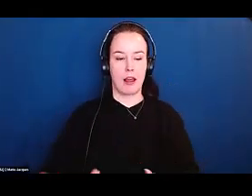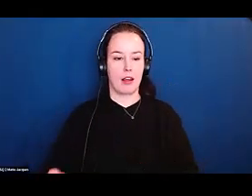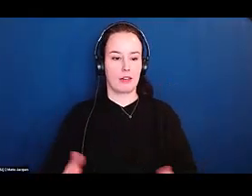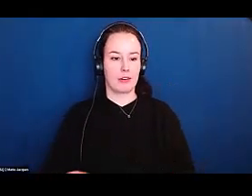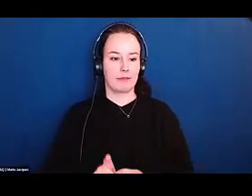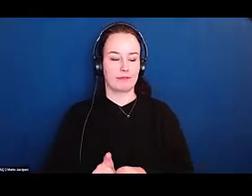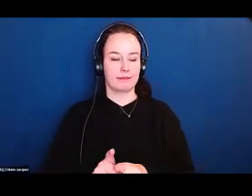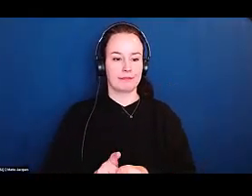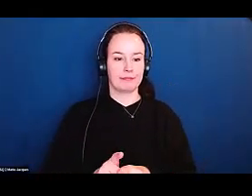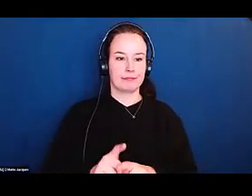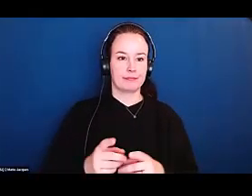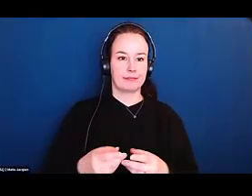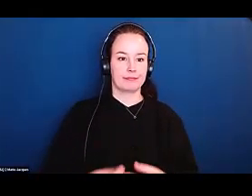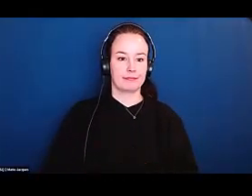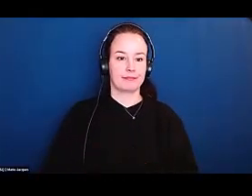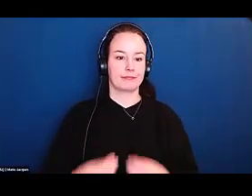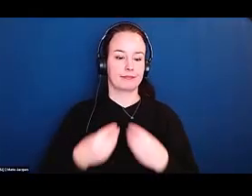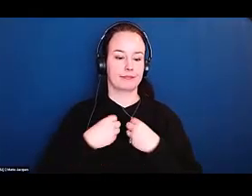renouvelé